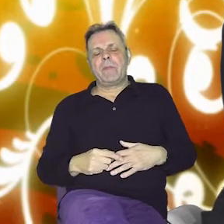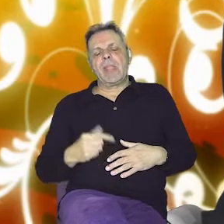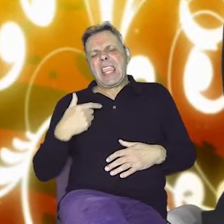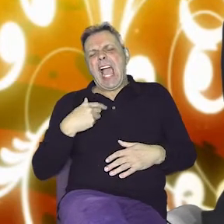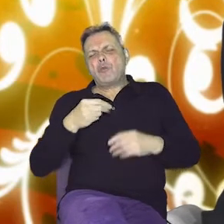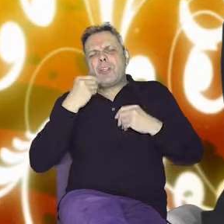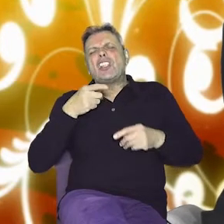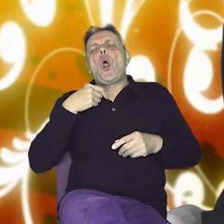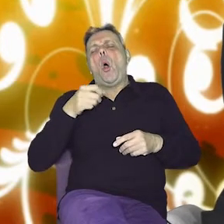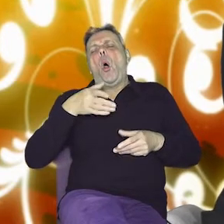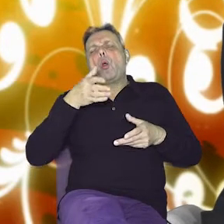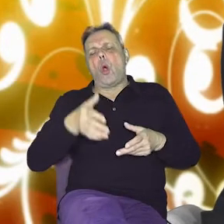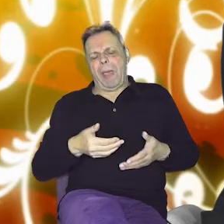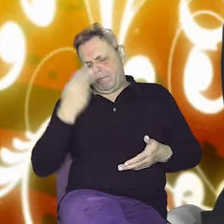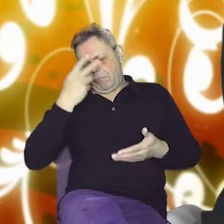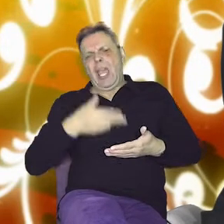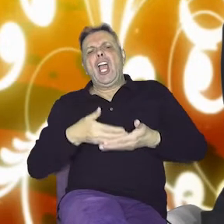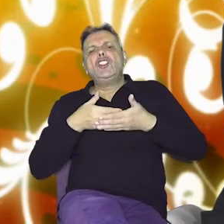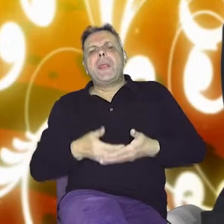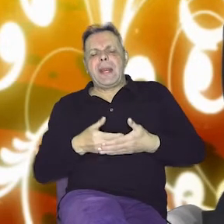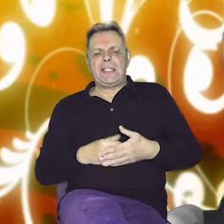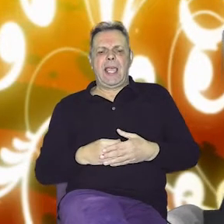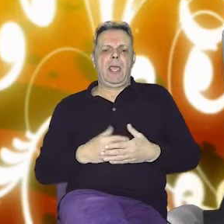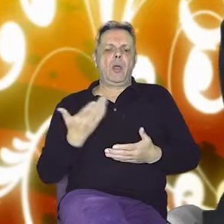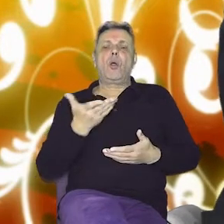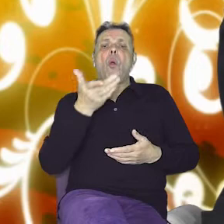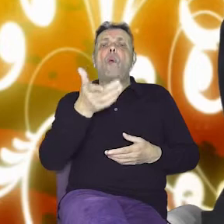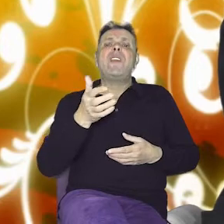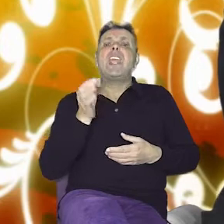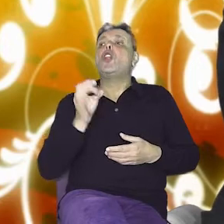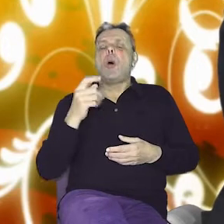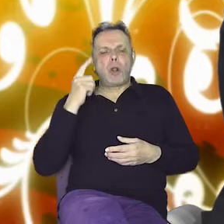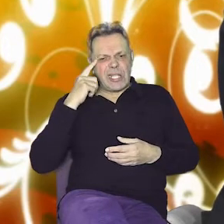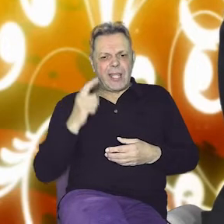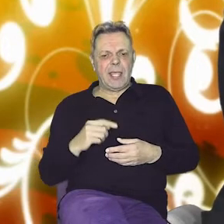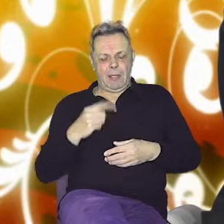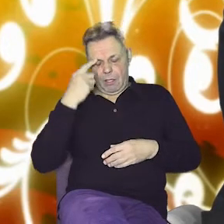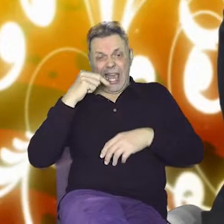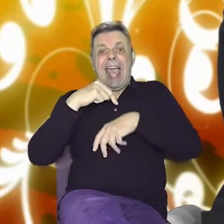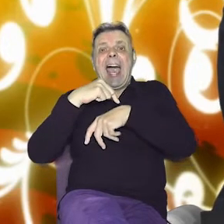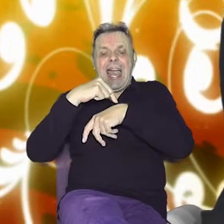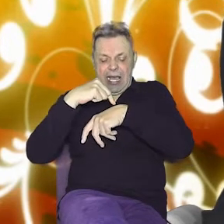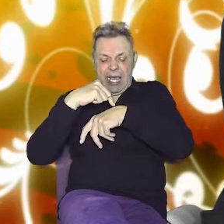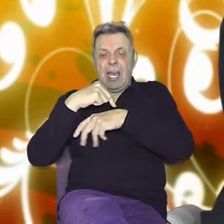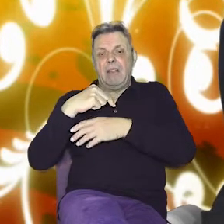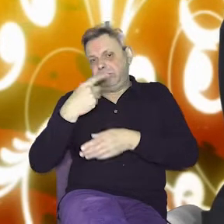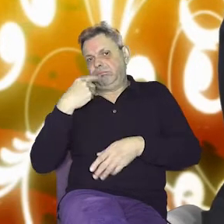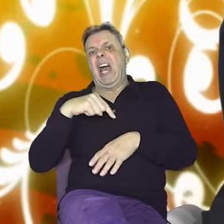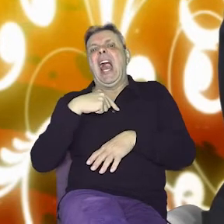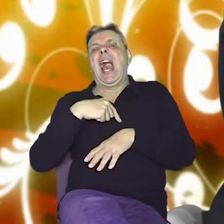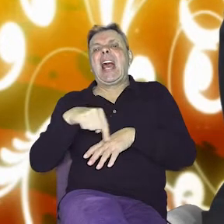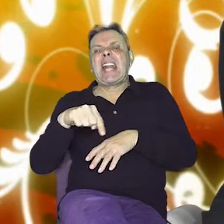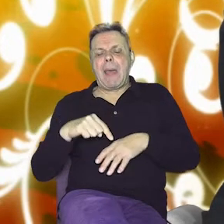rana. Činjenica je, koju vi jako dobro znate, da rana,